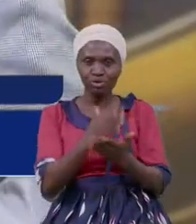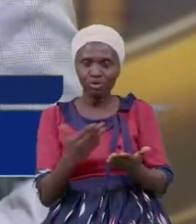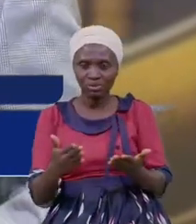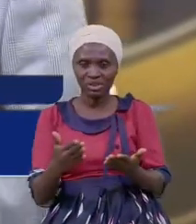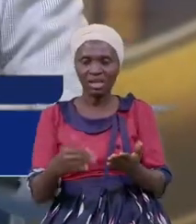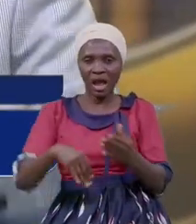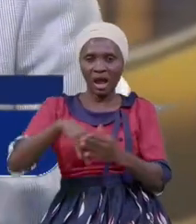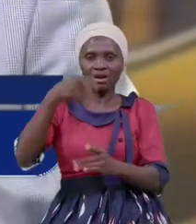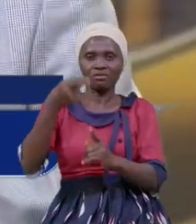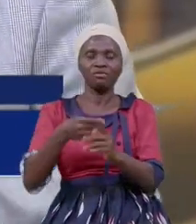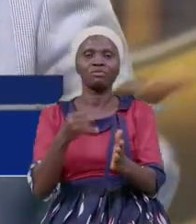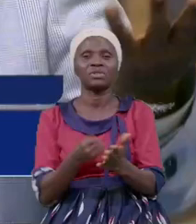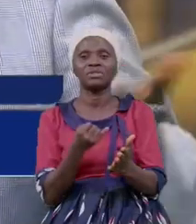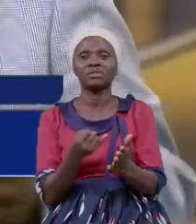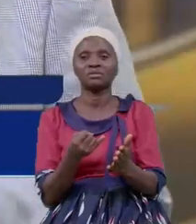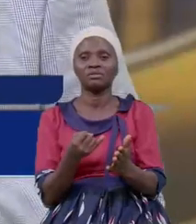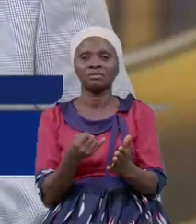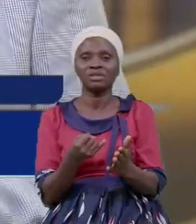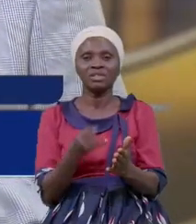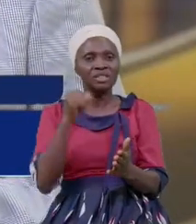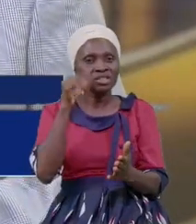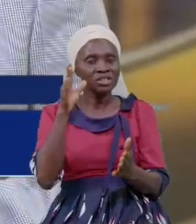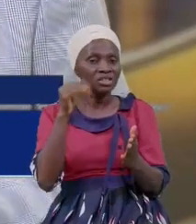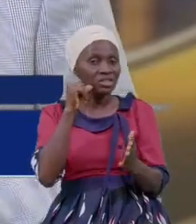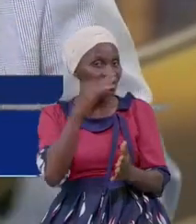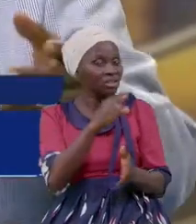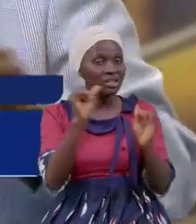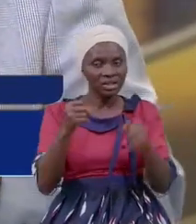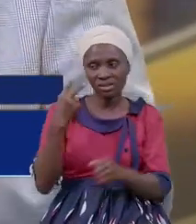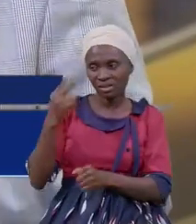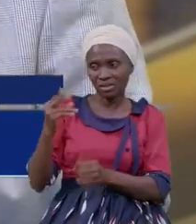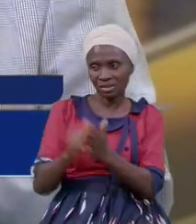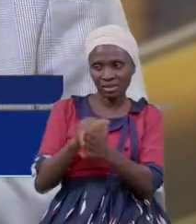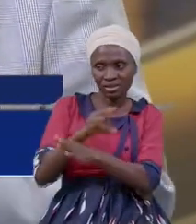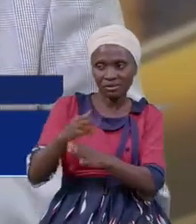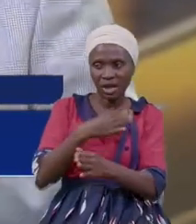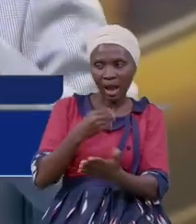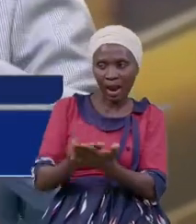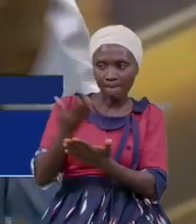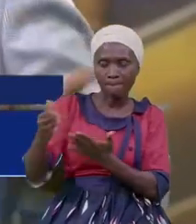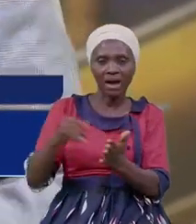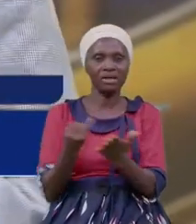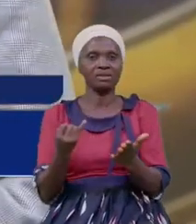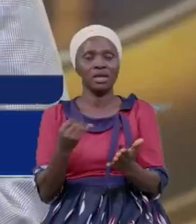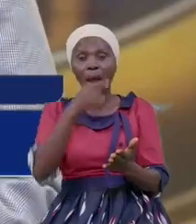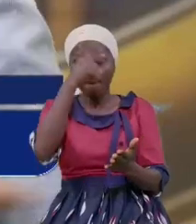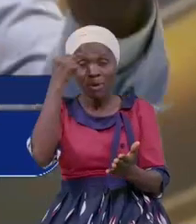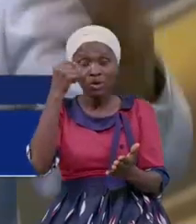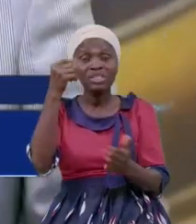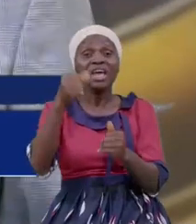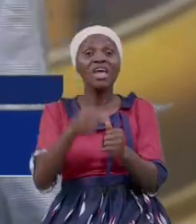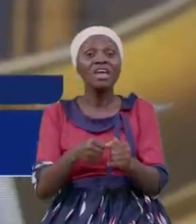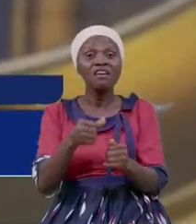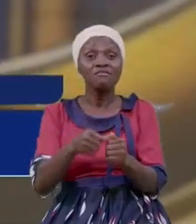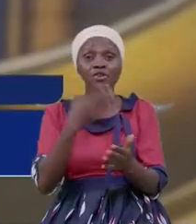à un champ et elleacquier il y a un prix à payer parce que toute bonne chose vient après la